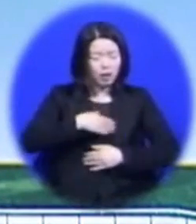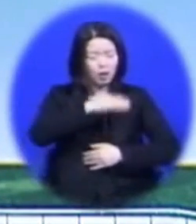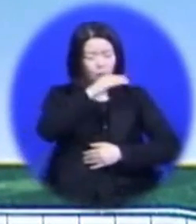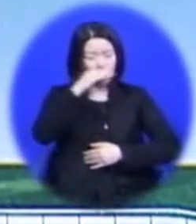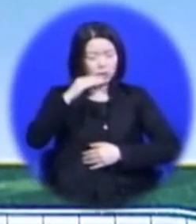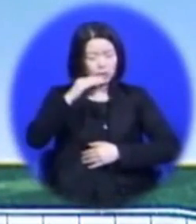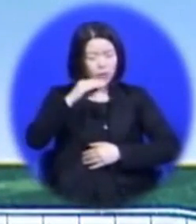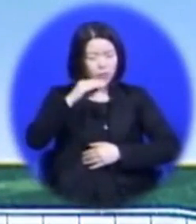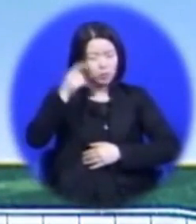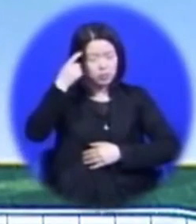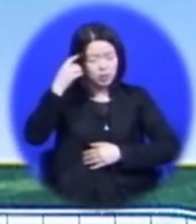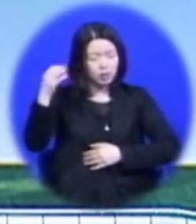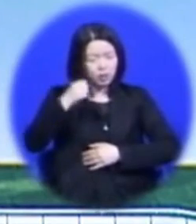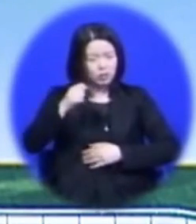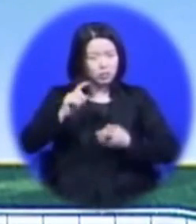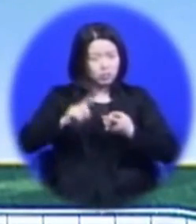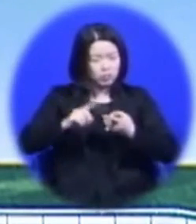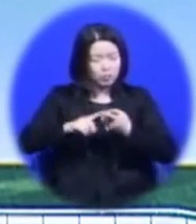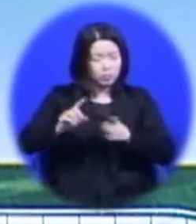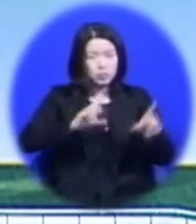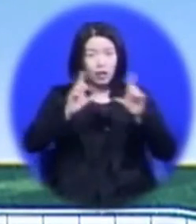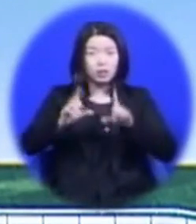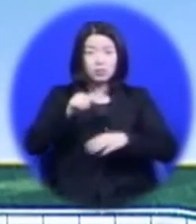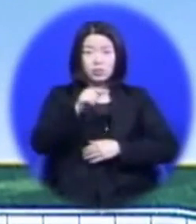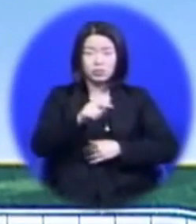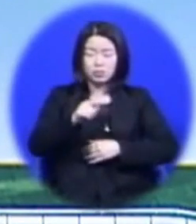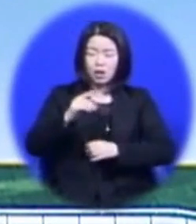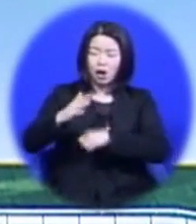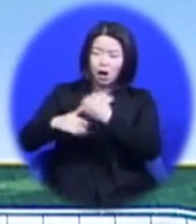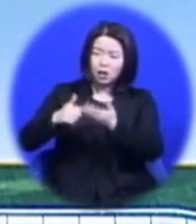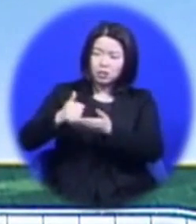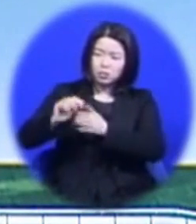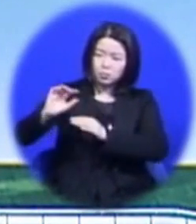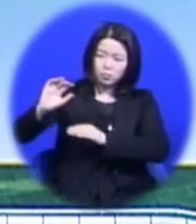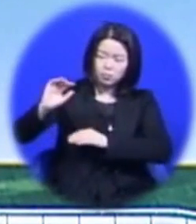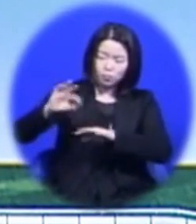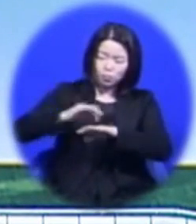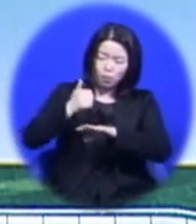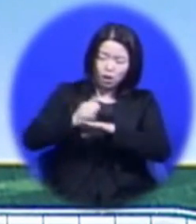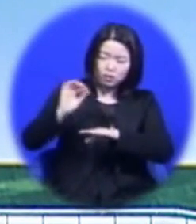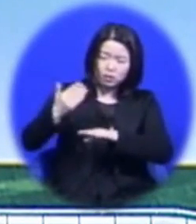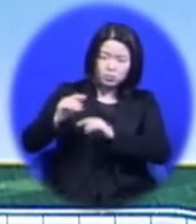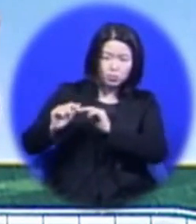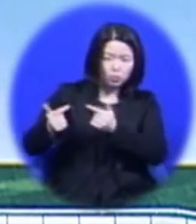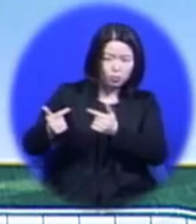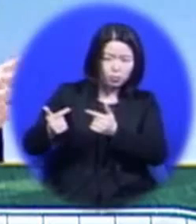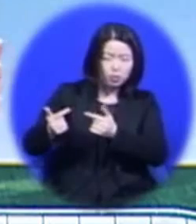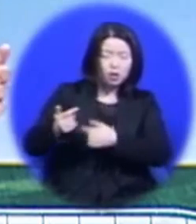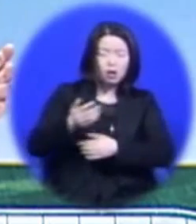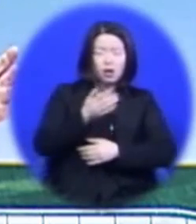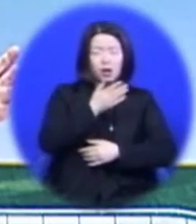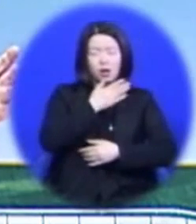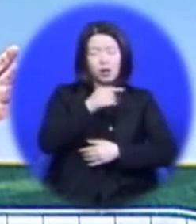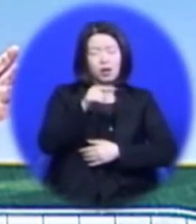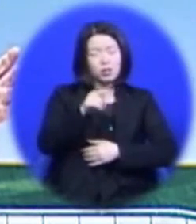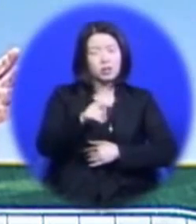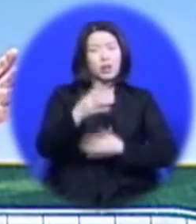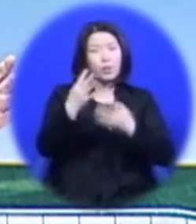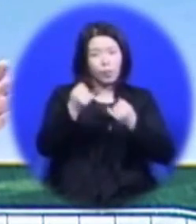대로 사는 것이 하나님의 왕되심을 거부하는 것입니다. 그러니 그게 얼마나 큰